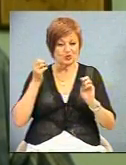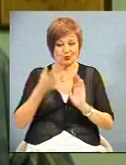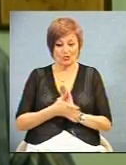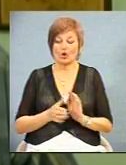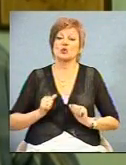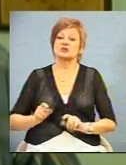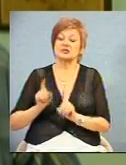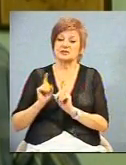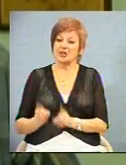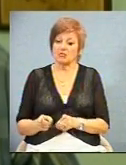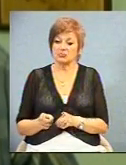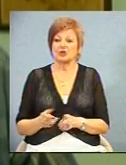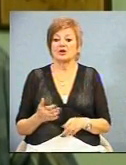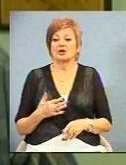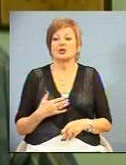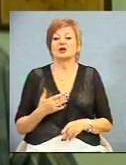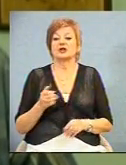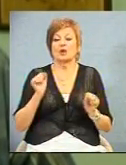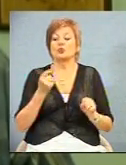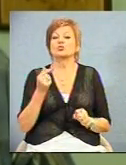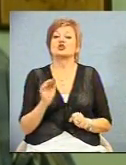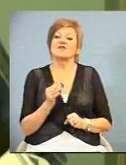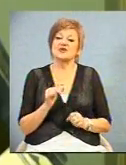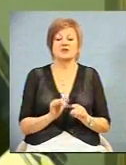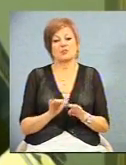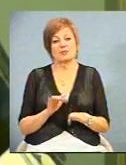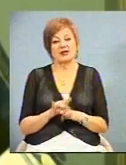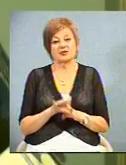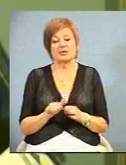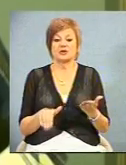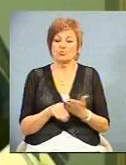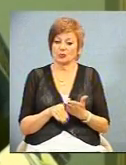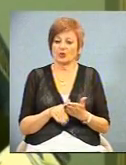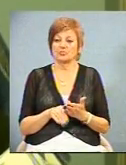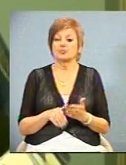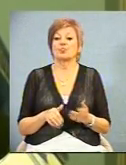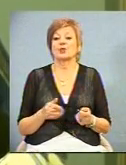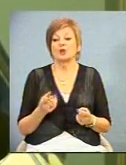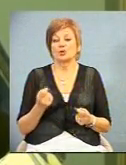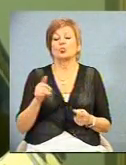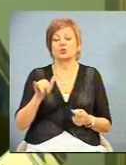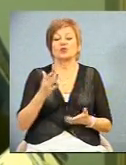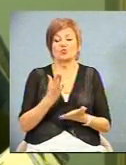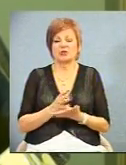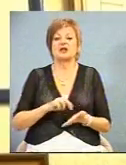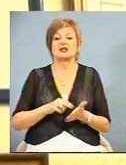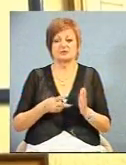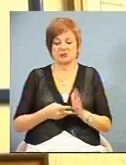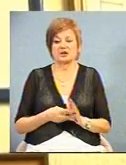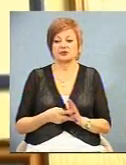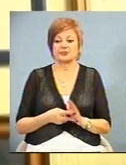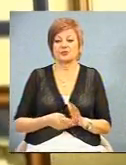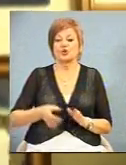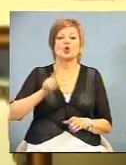этому шел. Я разве что мог ему помогать в физике, математике. Он знает, что он хочет. У него уже плани є далеко йдущі.